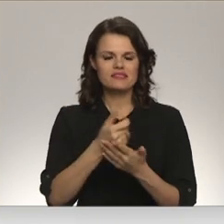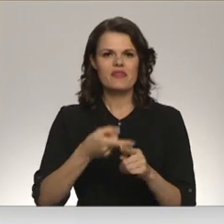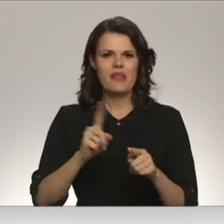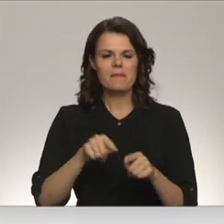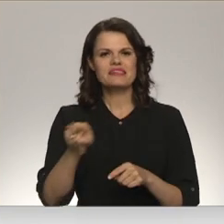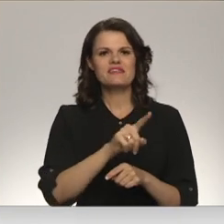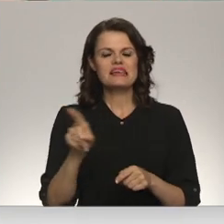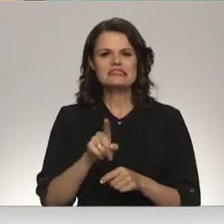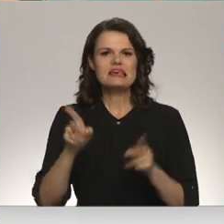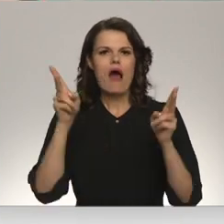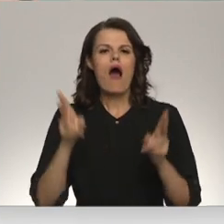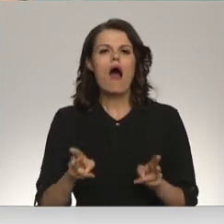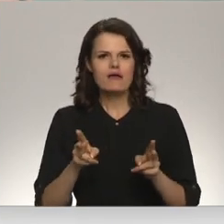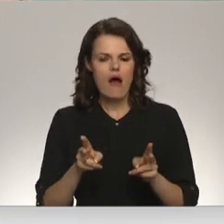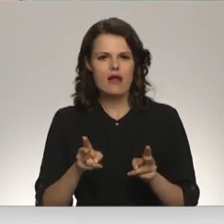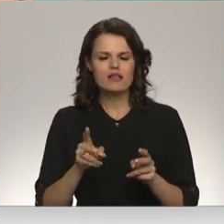ārkārtas aizbildnēm.